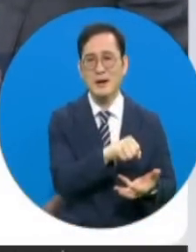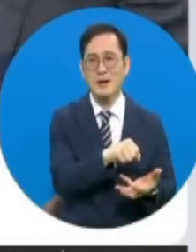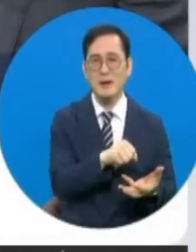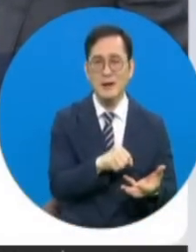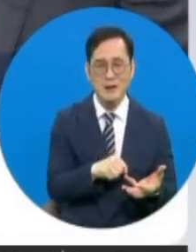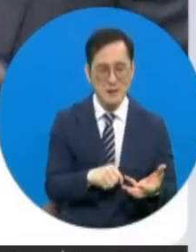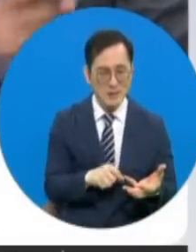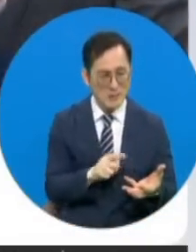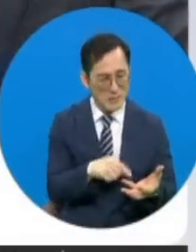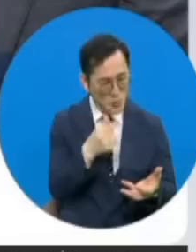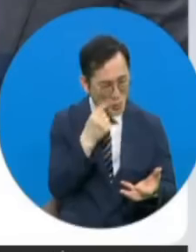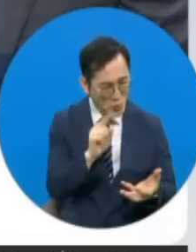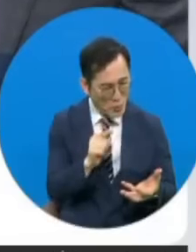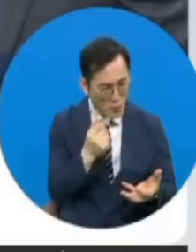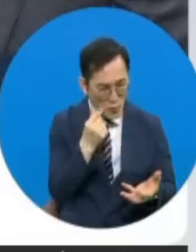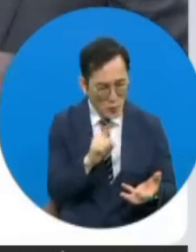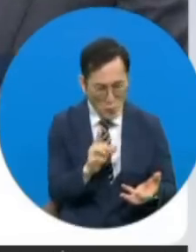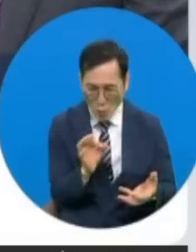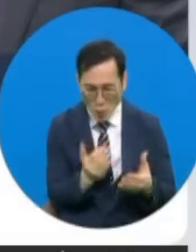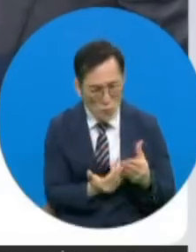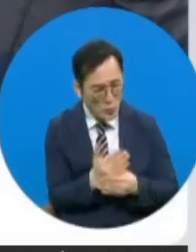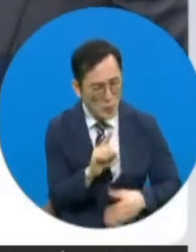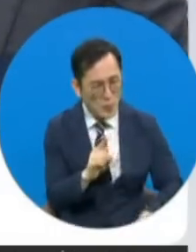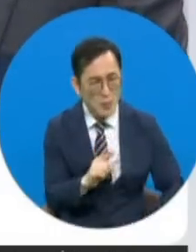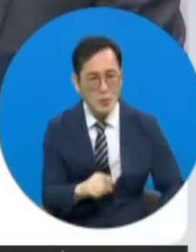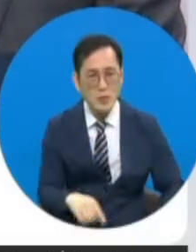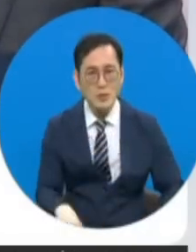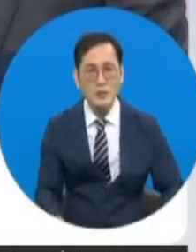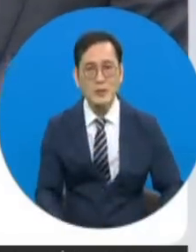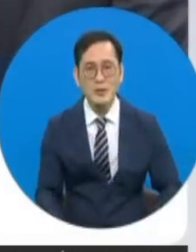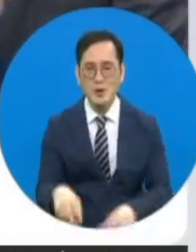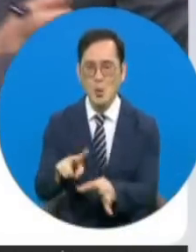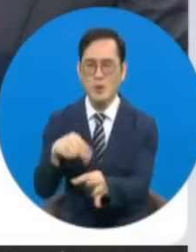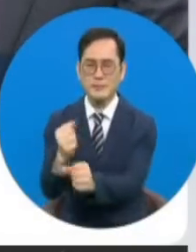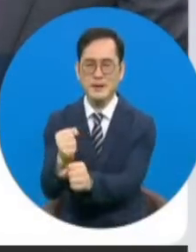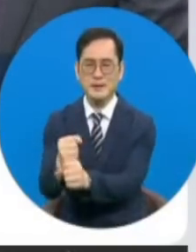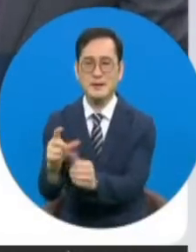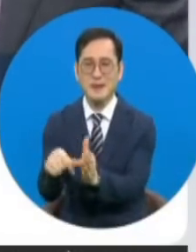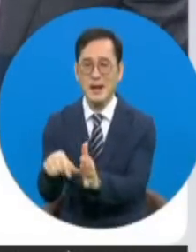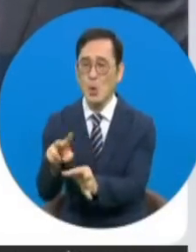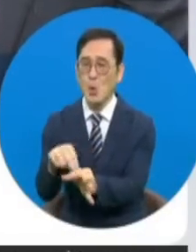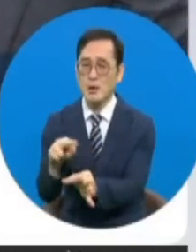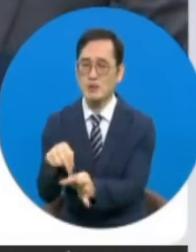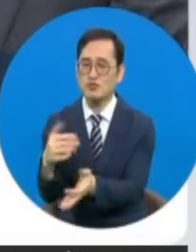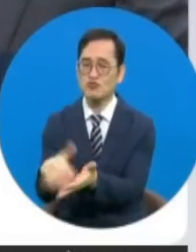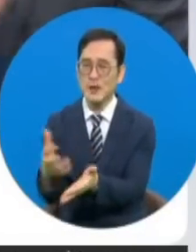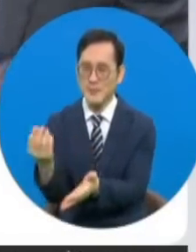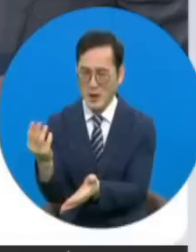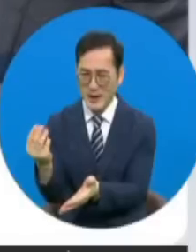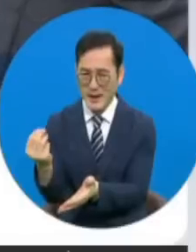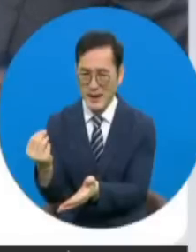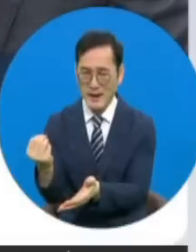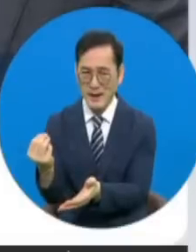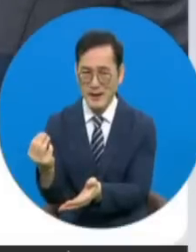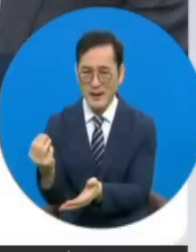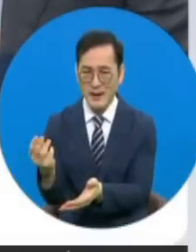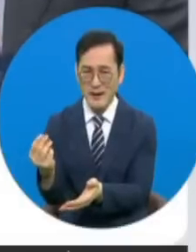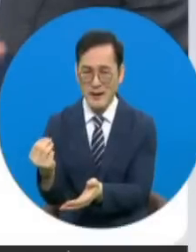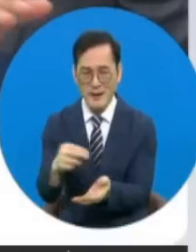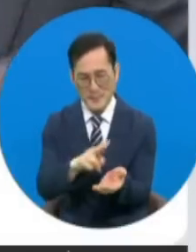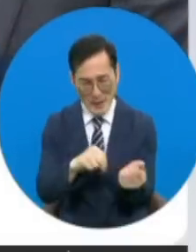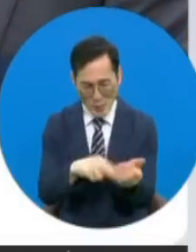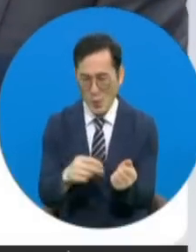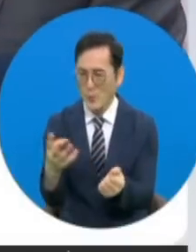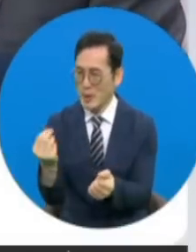찾아가는 거예요 리믹스가 전 비트코인을 코인을 발행할 때 코인 몇 개를 어떻게 시중에 깔고 몇 개를 갖고 있고 몇